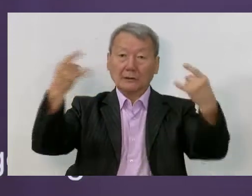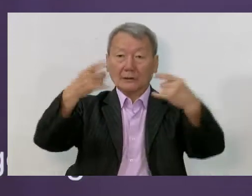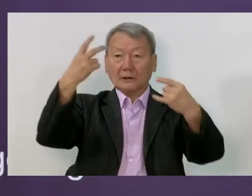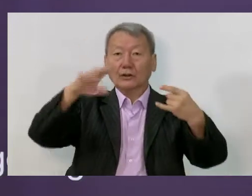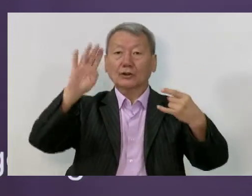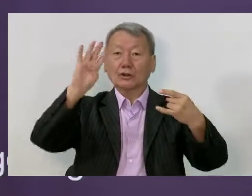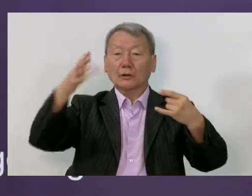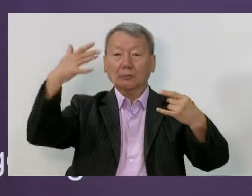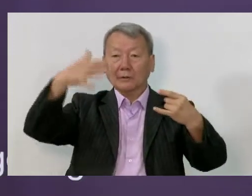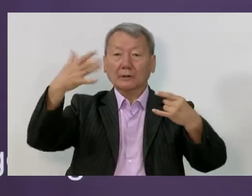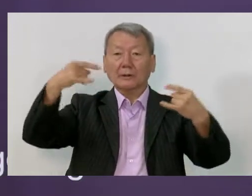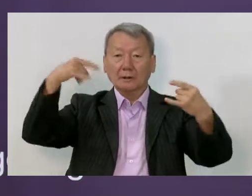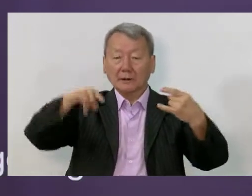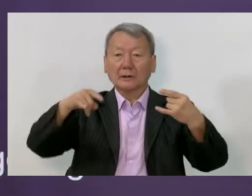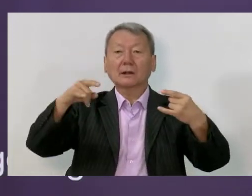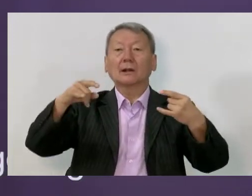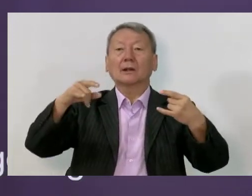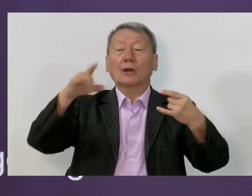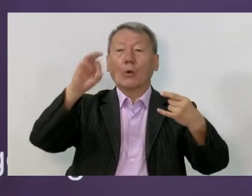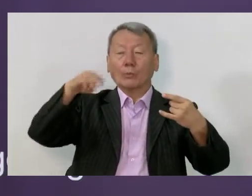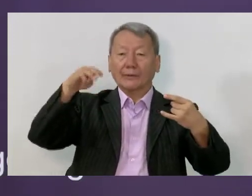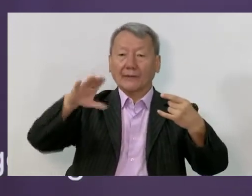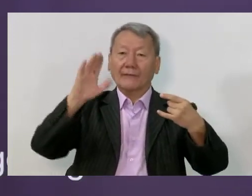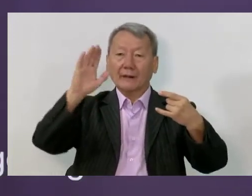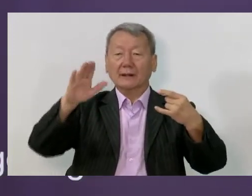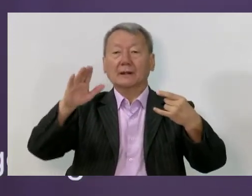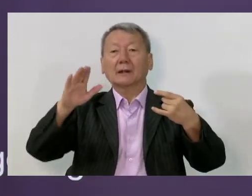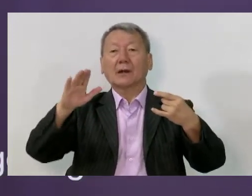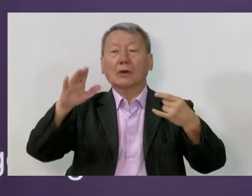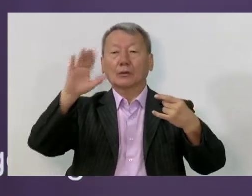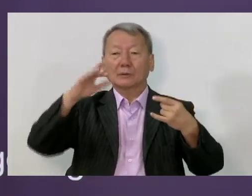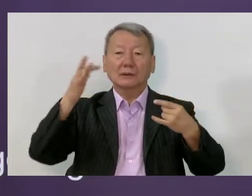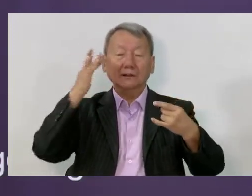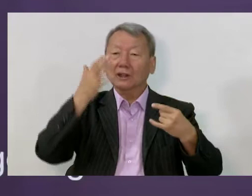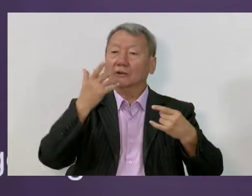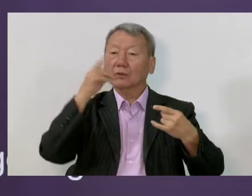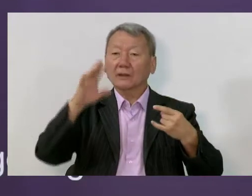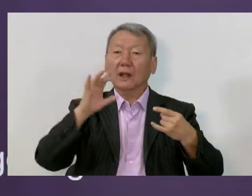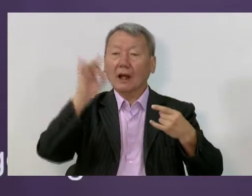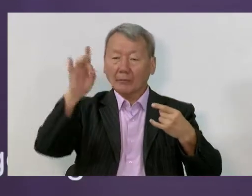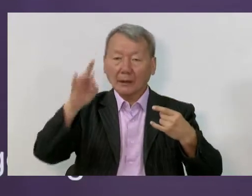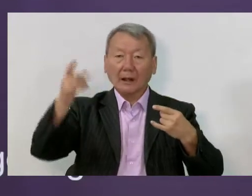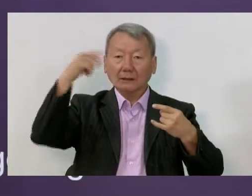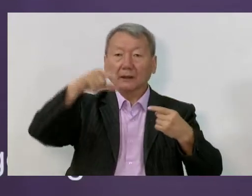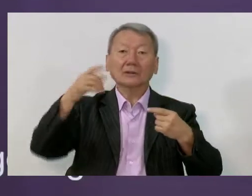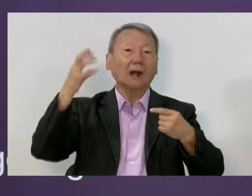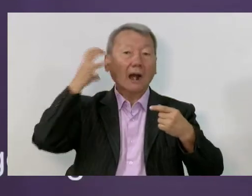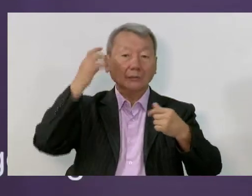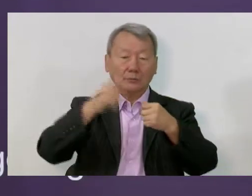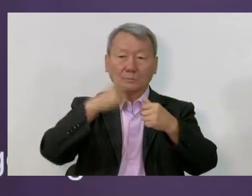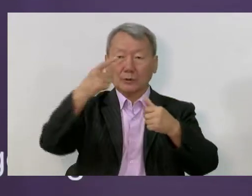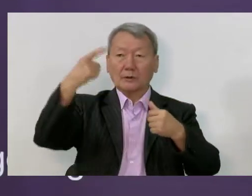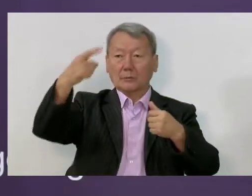Құрғыз ұлтық малымат агентігінен ұшын дөйлі